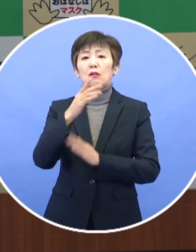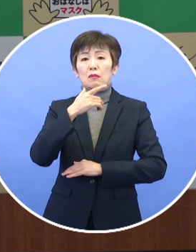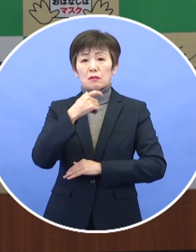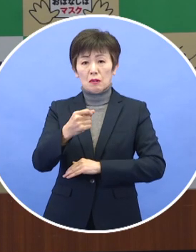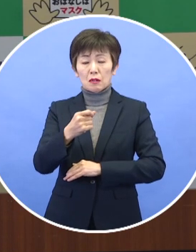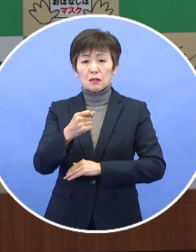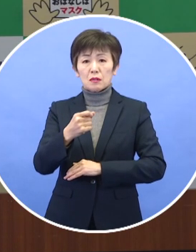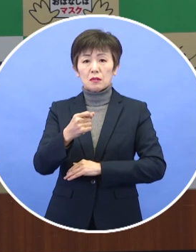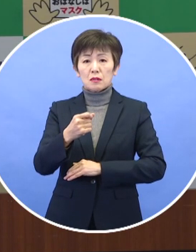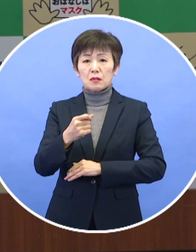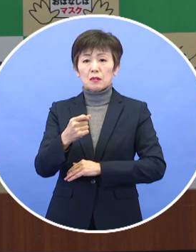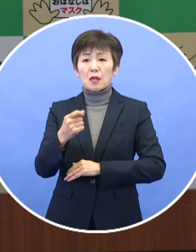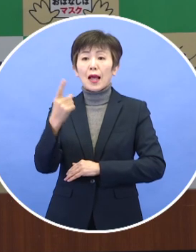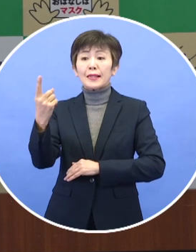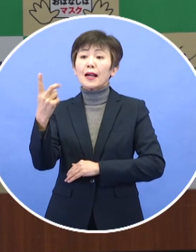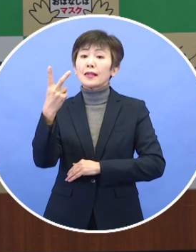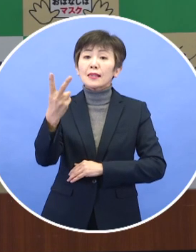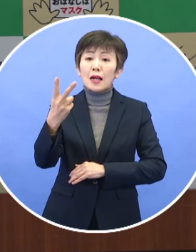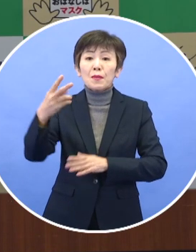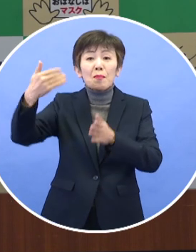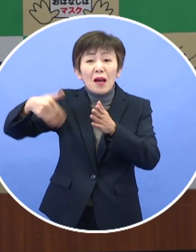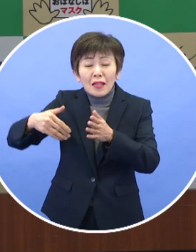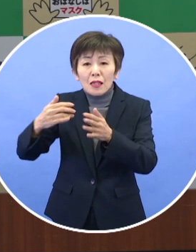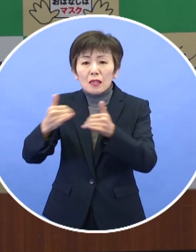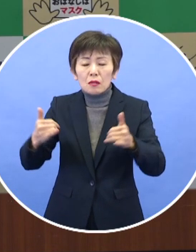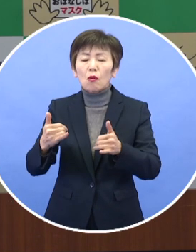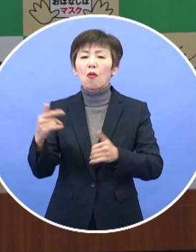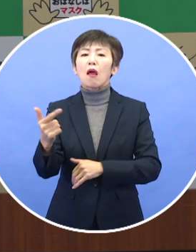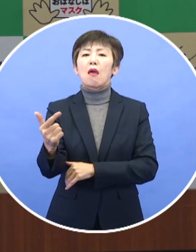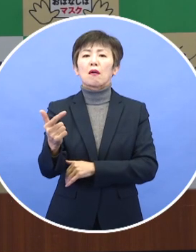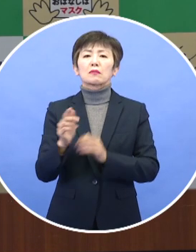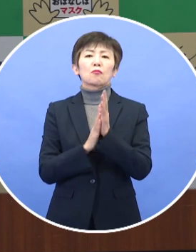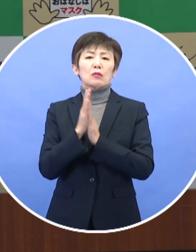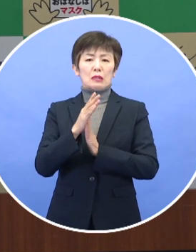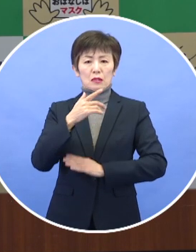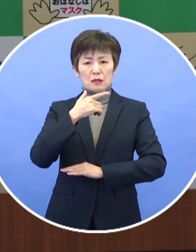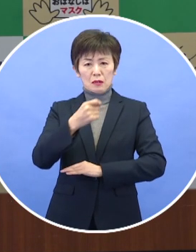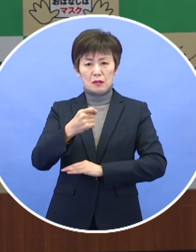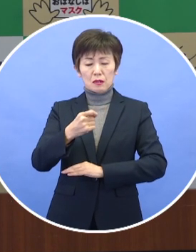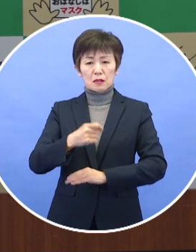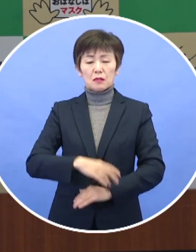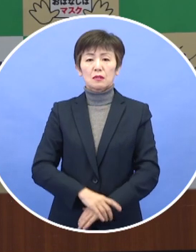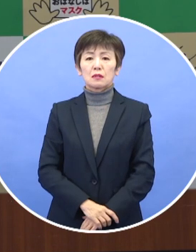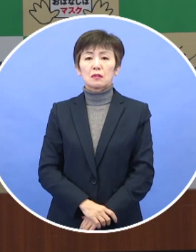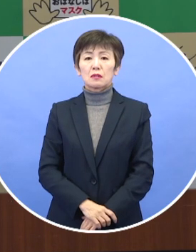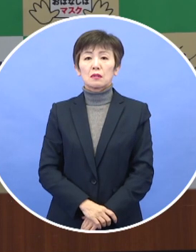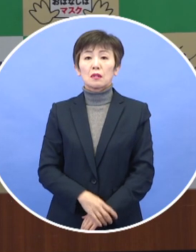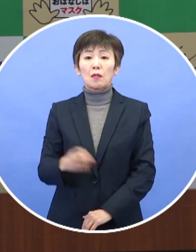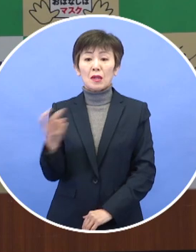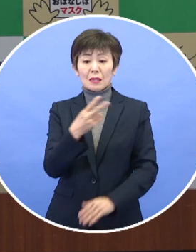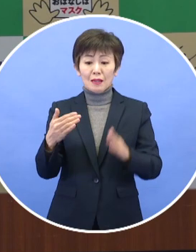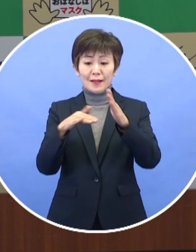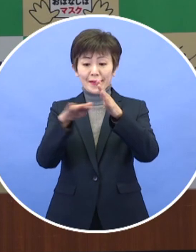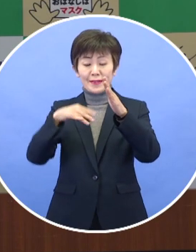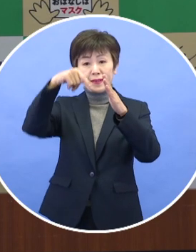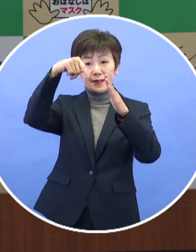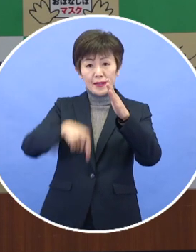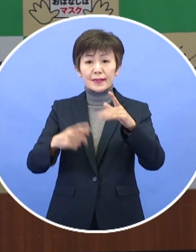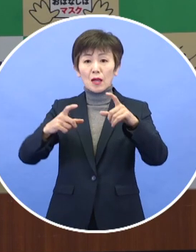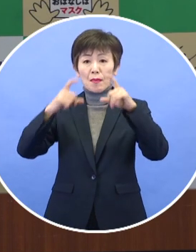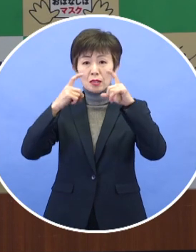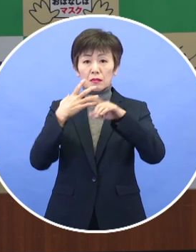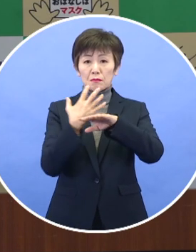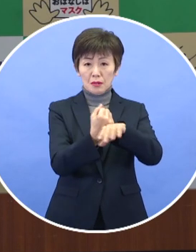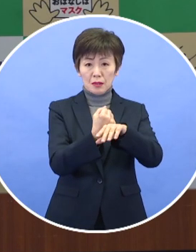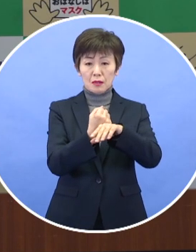し、1、2回目の接種も早めにお願いをしたいと、後ほどご説明をします。また家庭内でもマスクをする、まあ、